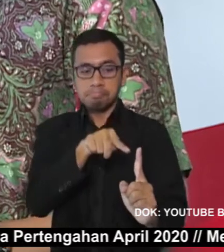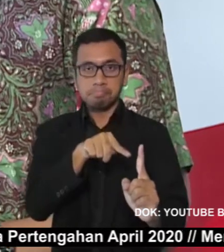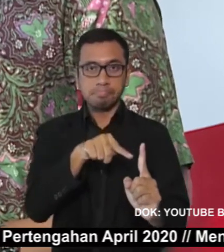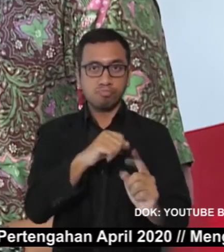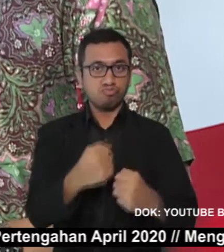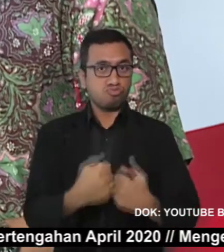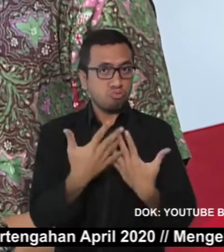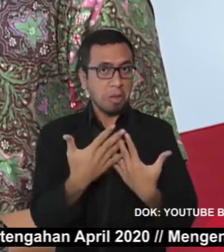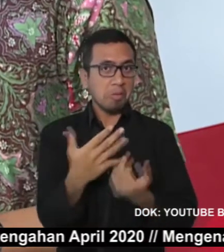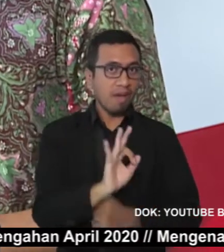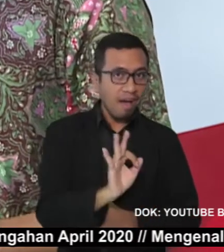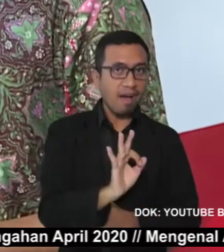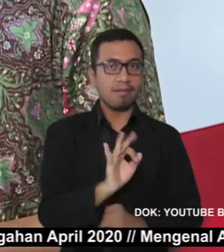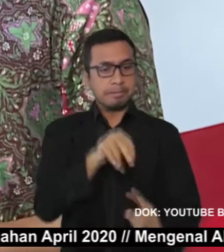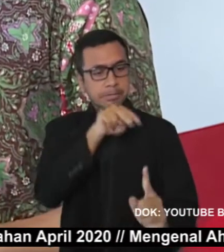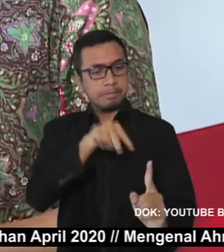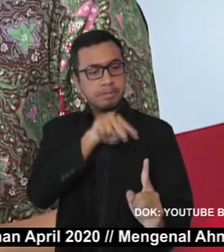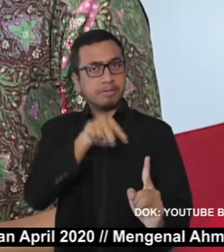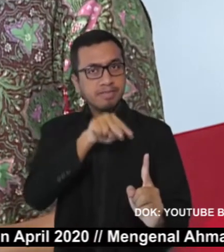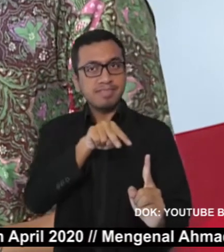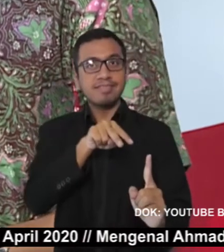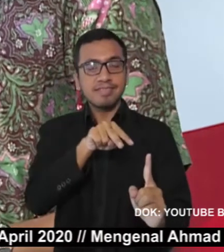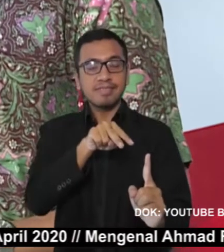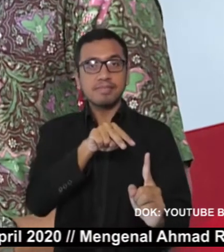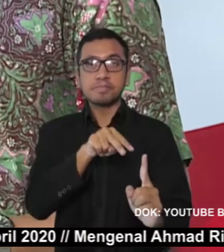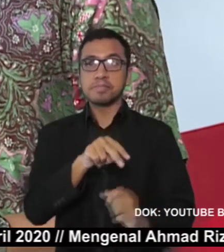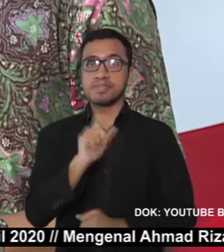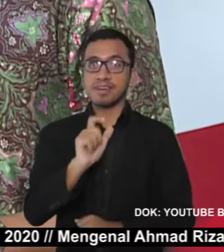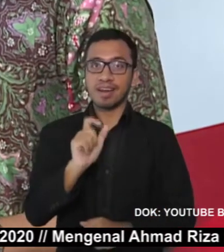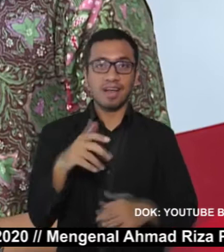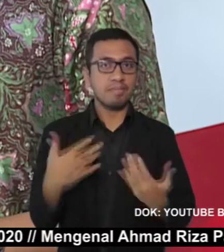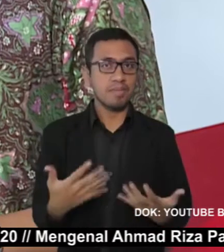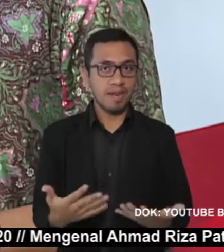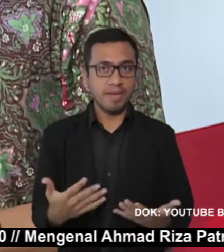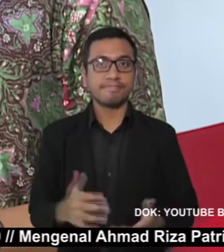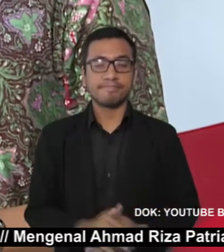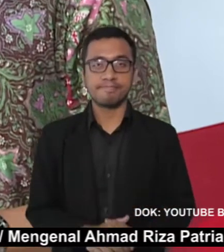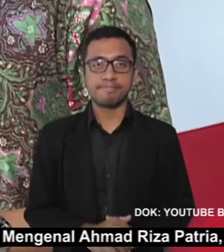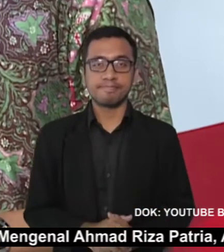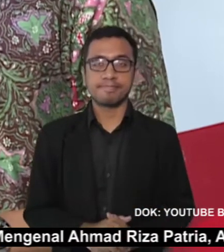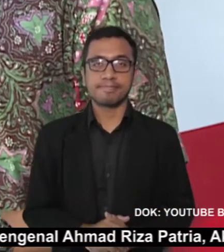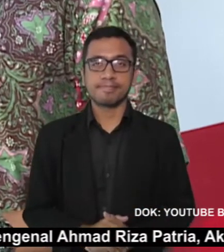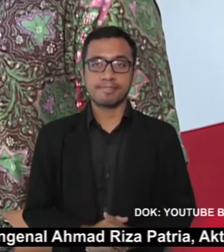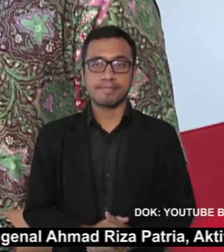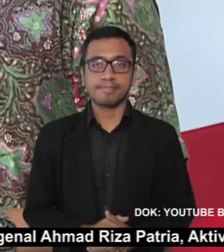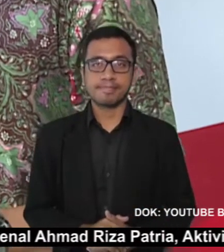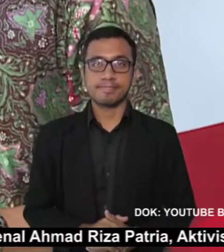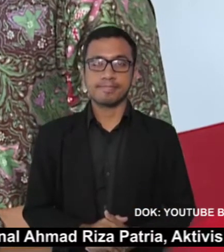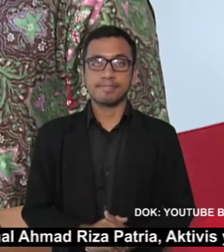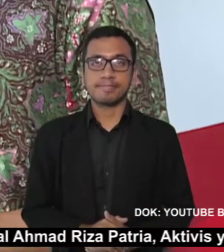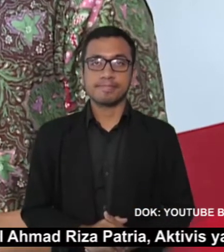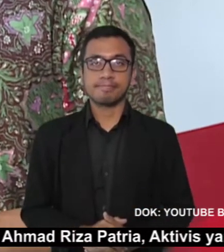adalah merupakan hasil dari penelusuran terhadap masyarakat yang